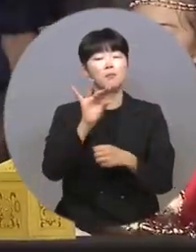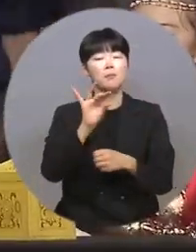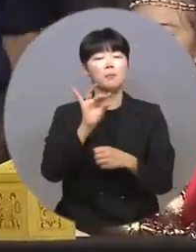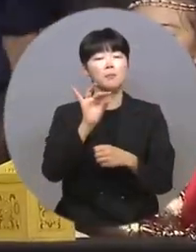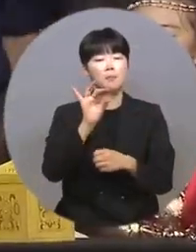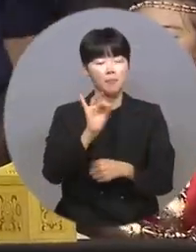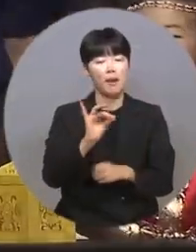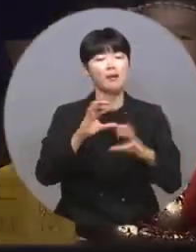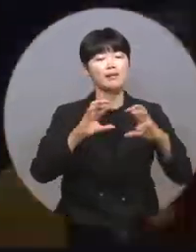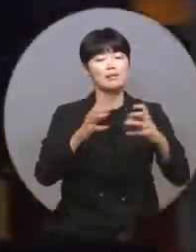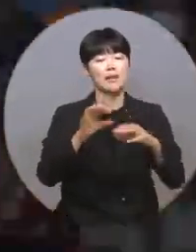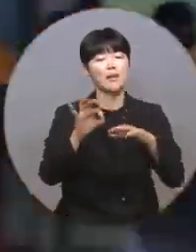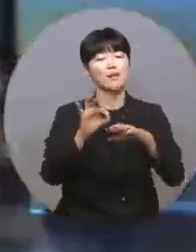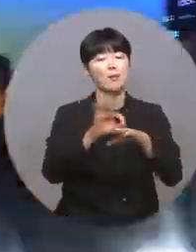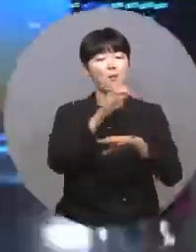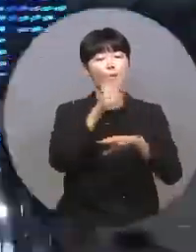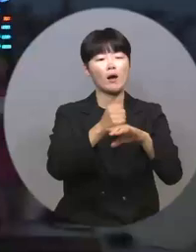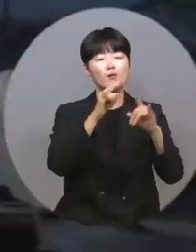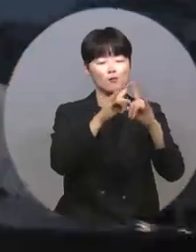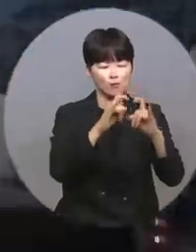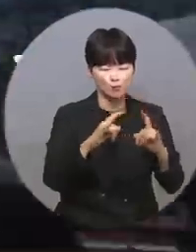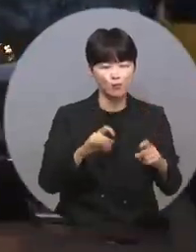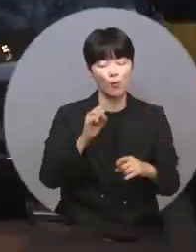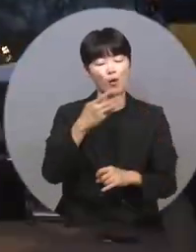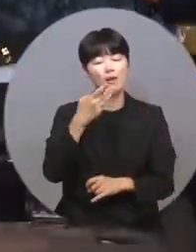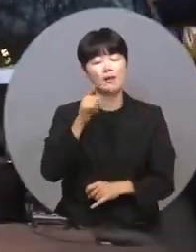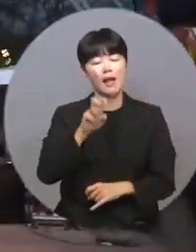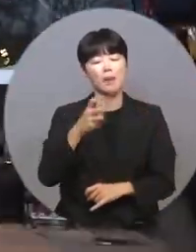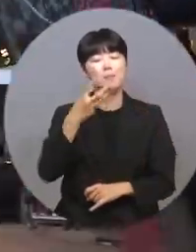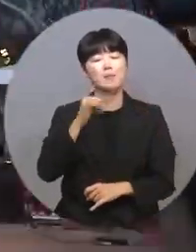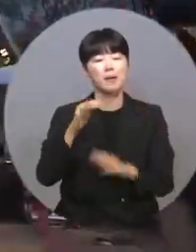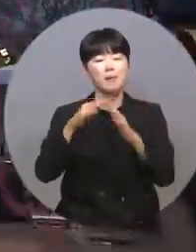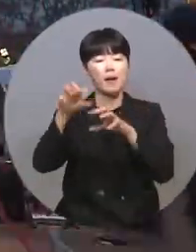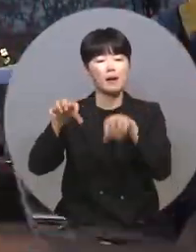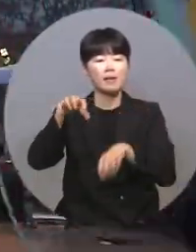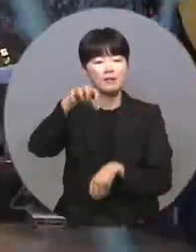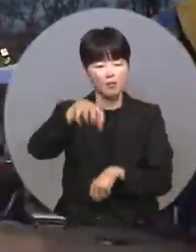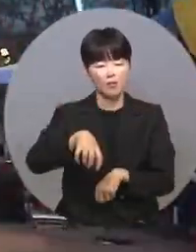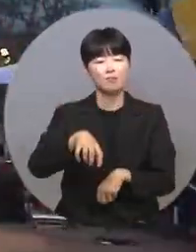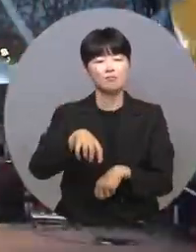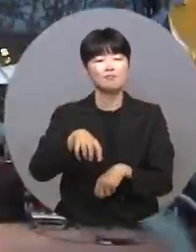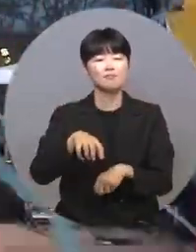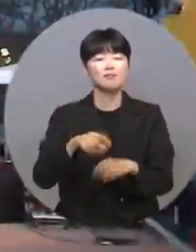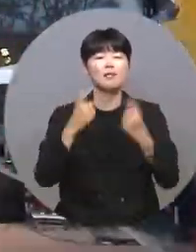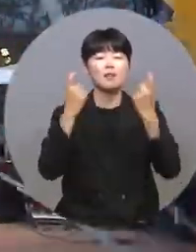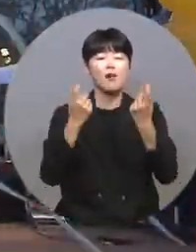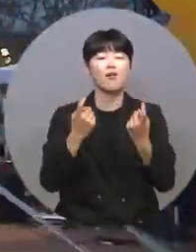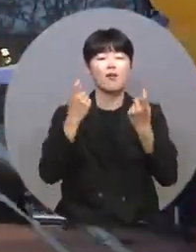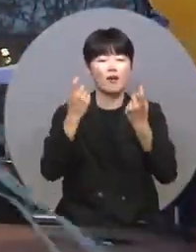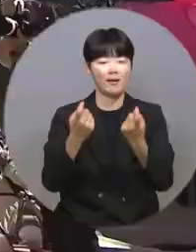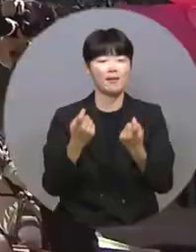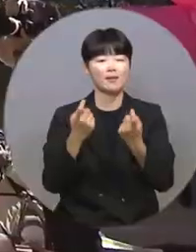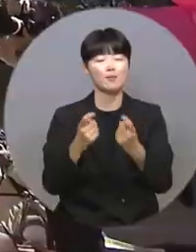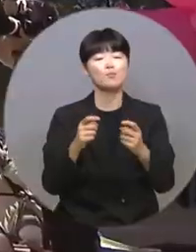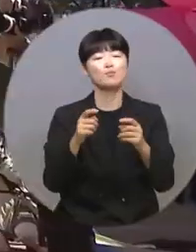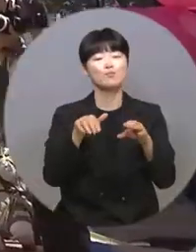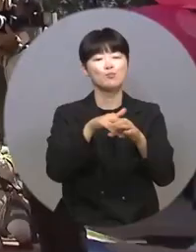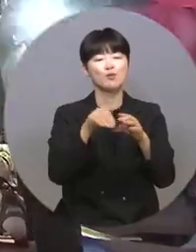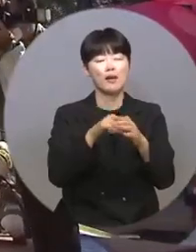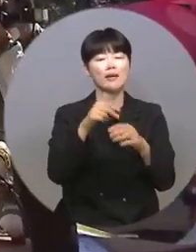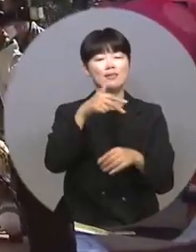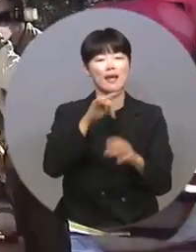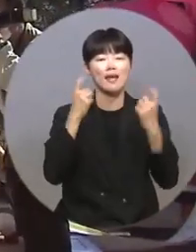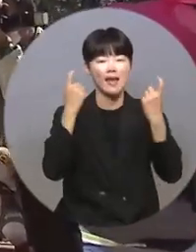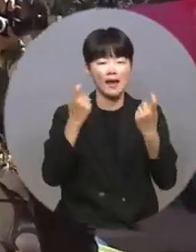일원에서 올해로 5년 차를 맞이한 2022 익산 문화재 야행을 성류했습니다. 이번